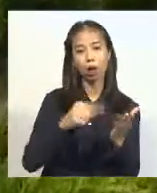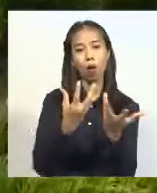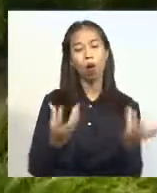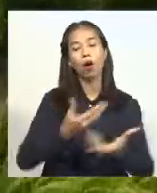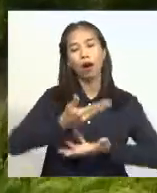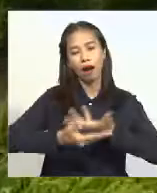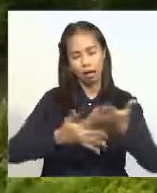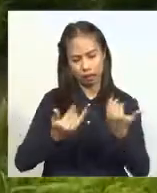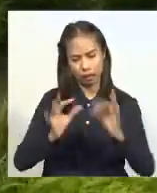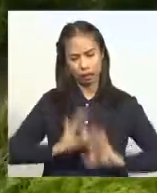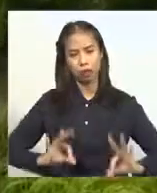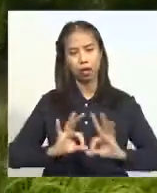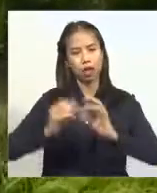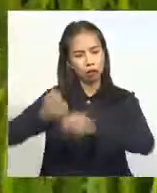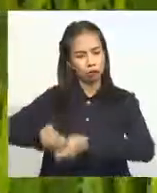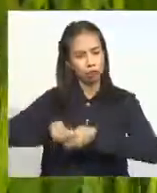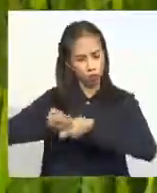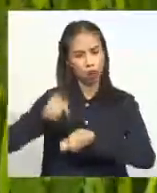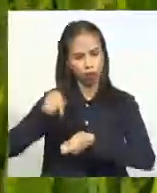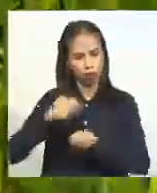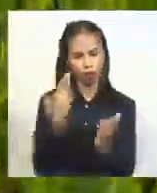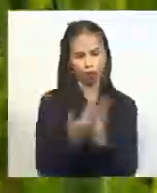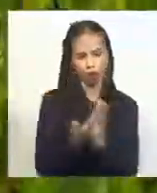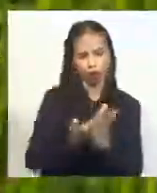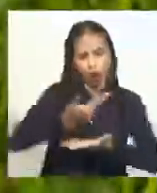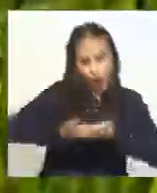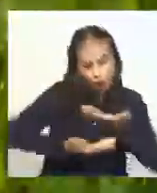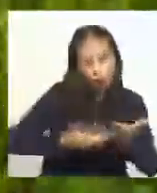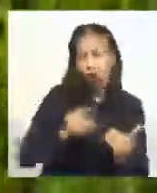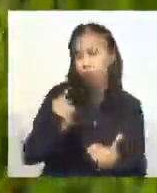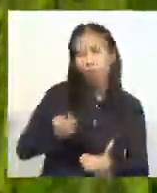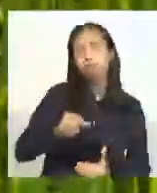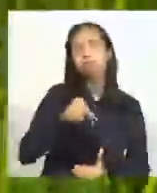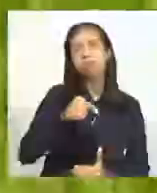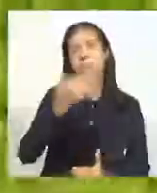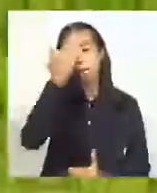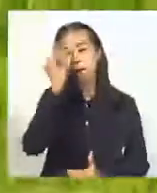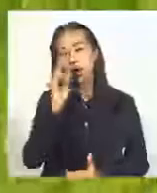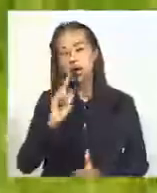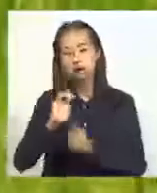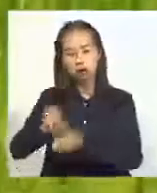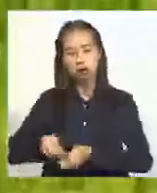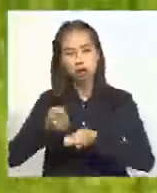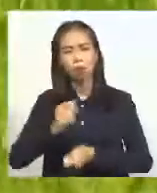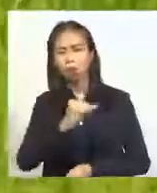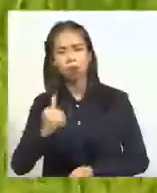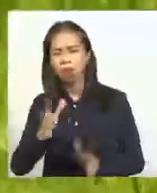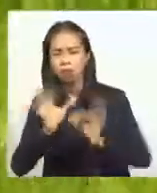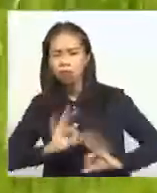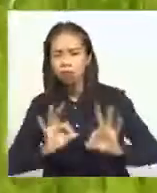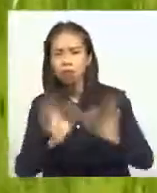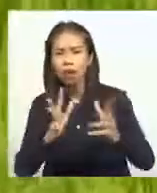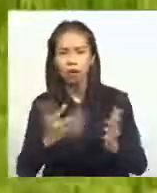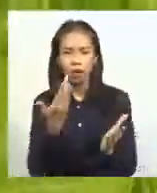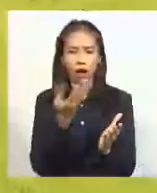เกษตรกรต้องมีรายได้ที่แน่นอนก็ถือว่าดีเพราะโครงการตัวนี้เกษตรกรไม่จำเป็นต้องเอาข้าวไปขายให้กับ